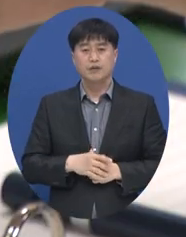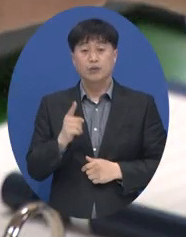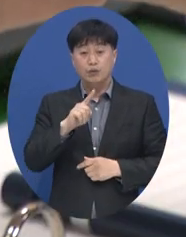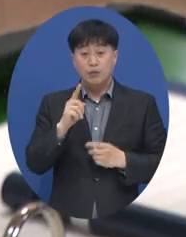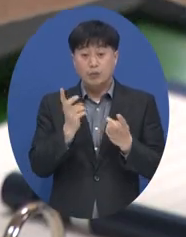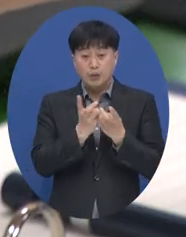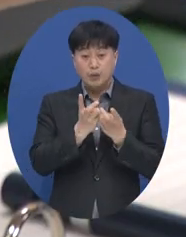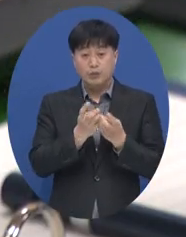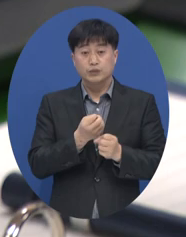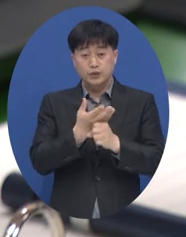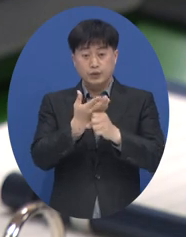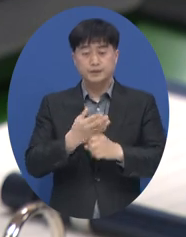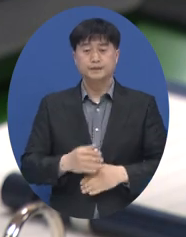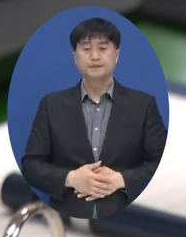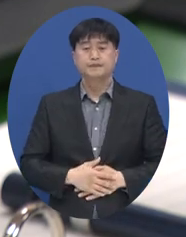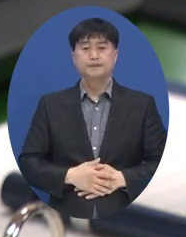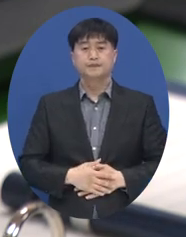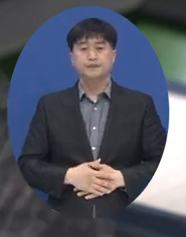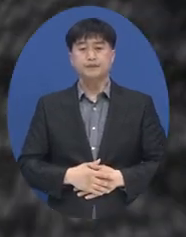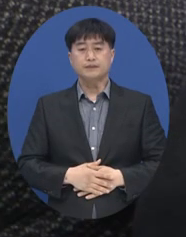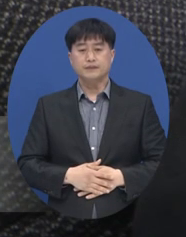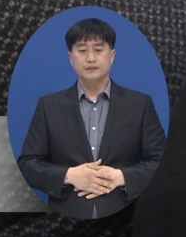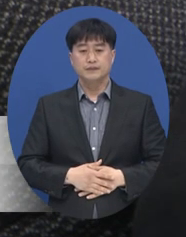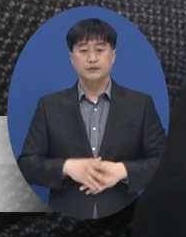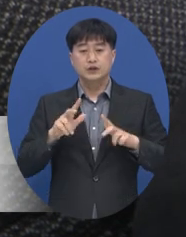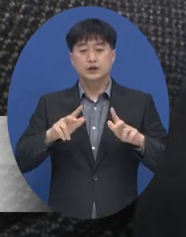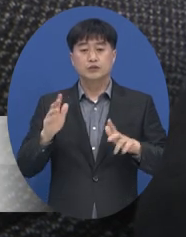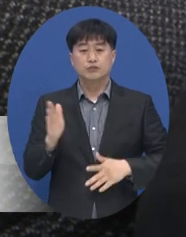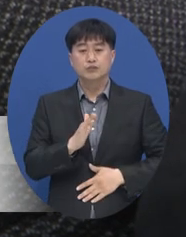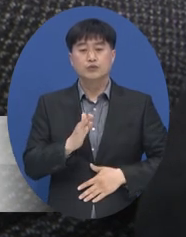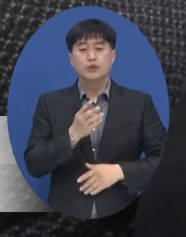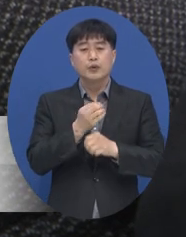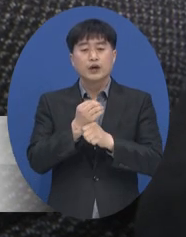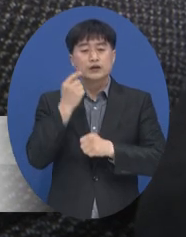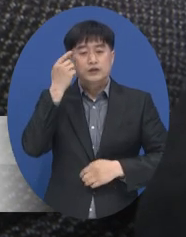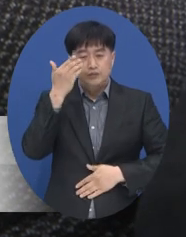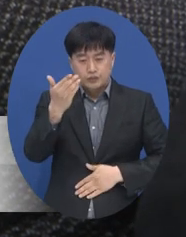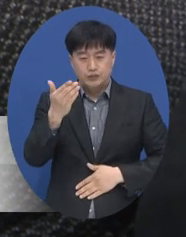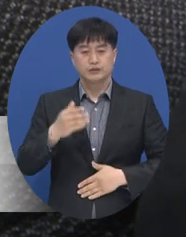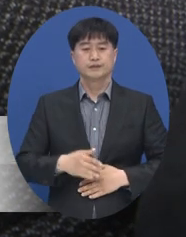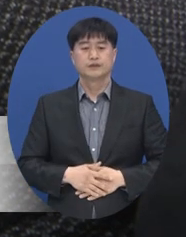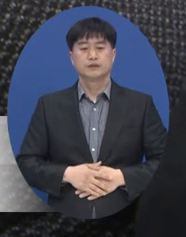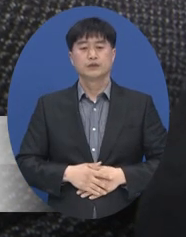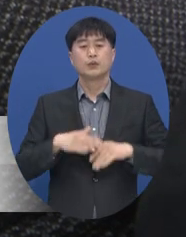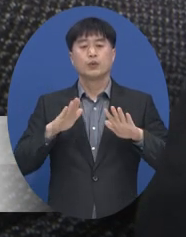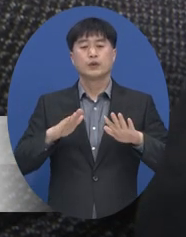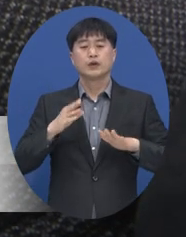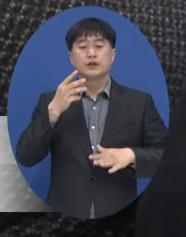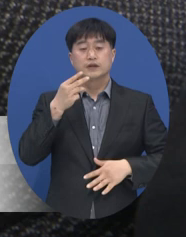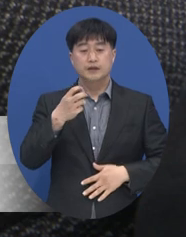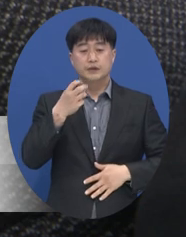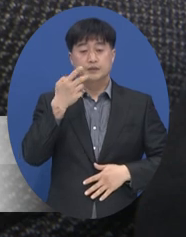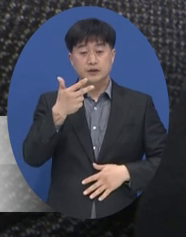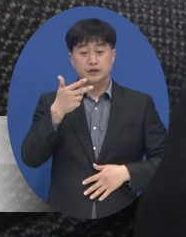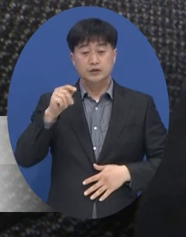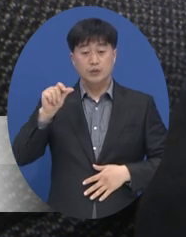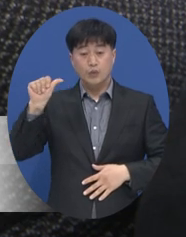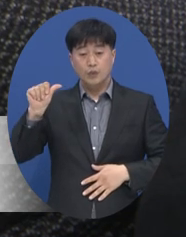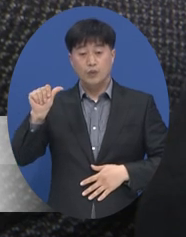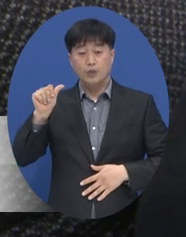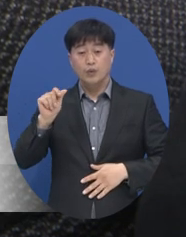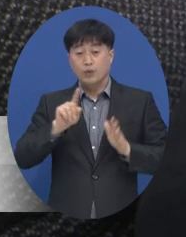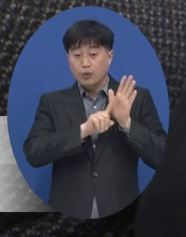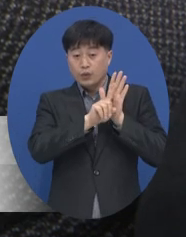어떻게 이루어지는지 기자가 살펴봤습니다. 지금부터 몇 가지 질문을 드리겠습니다. 오늘